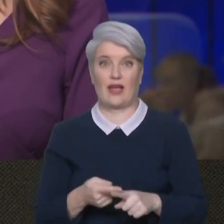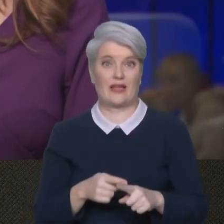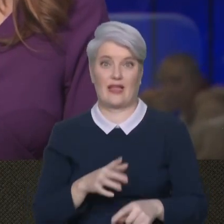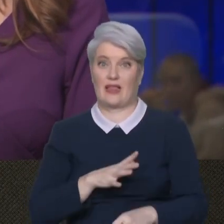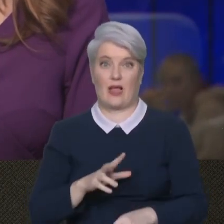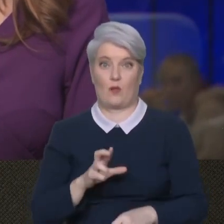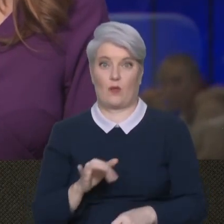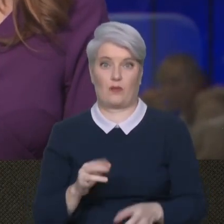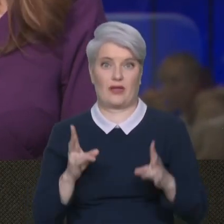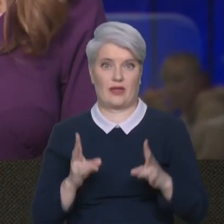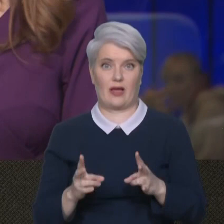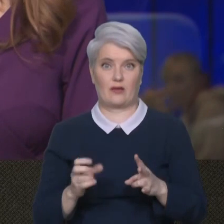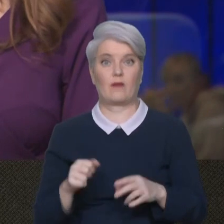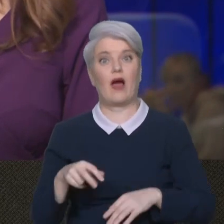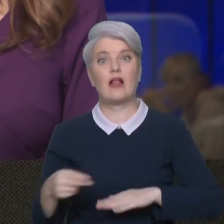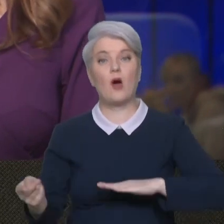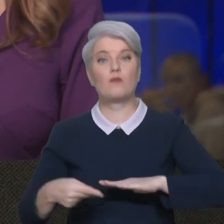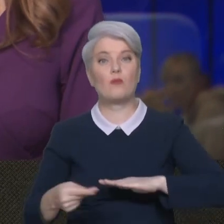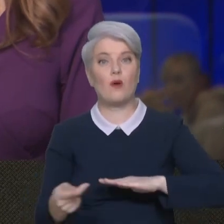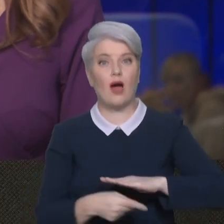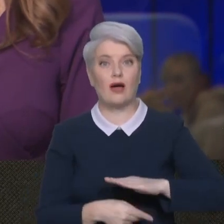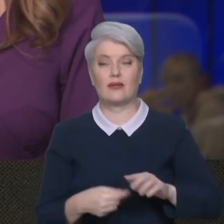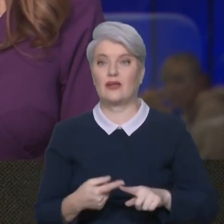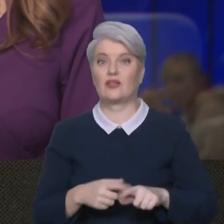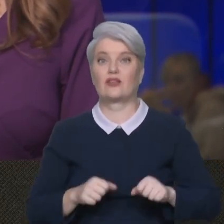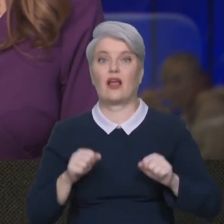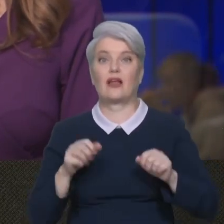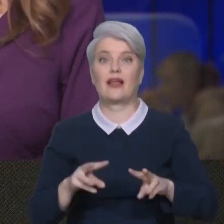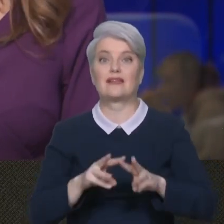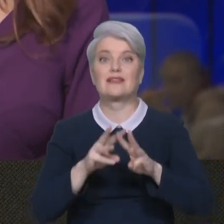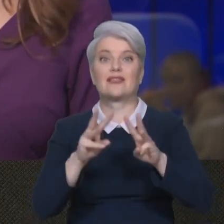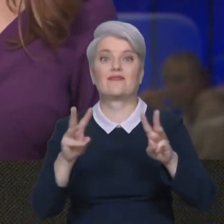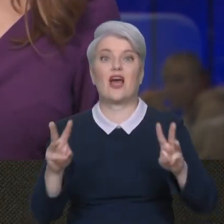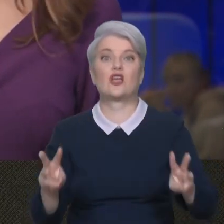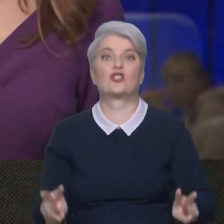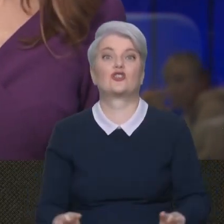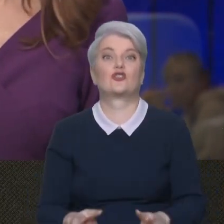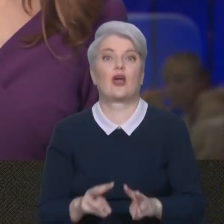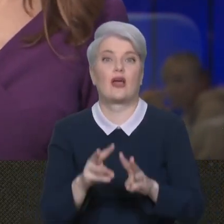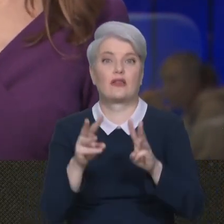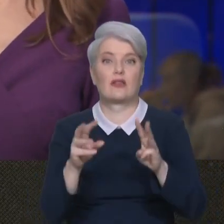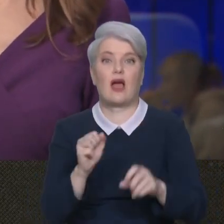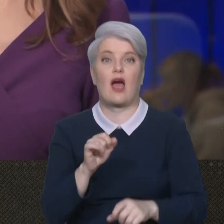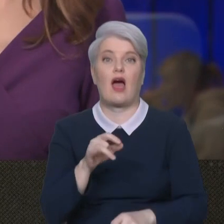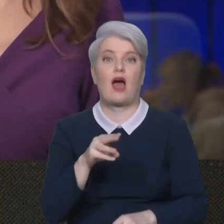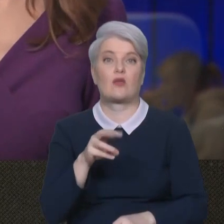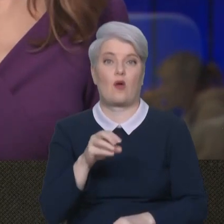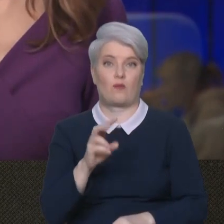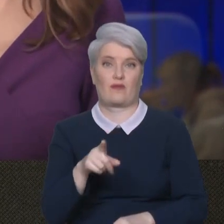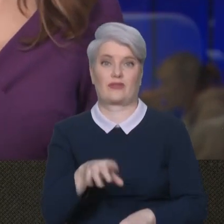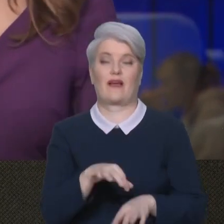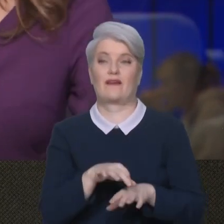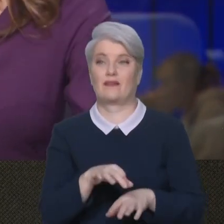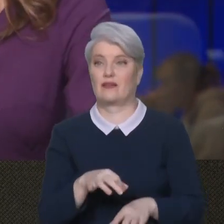для них би не було. Але ж з пропагандистської точки зору, це ж отдать священний Артемовск. Там же вибори Путіна йдуть. Ну